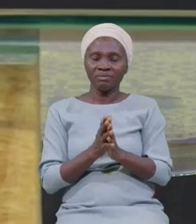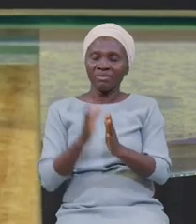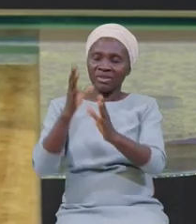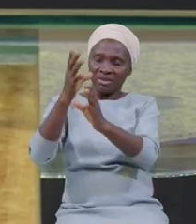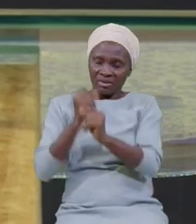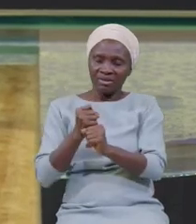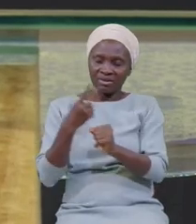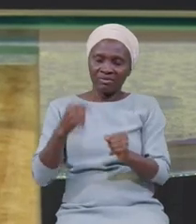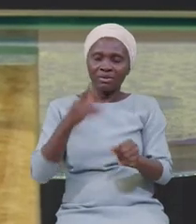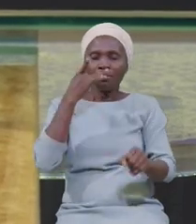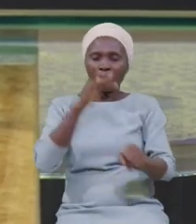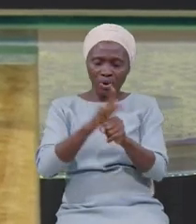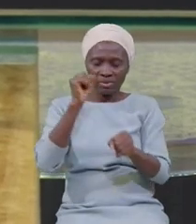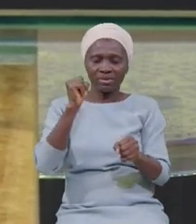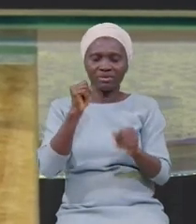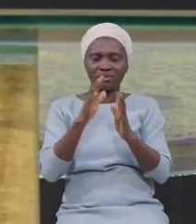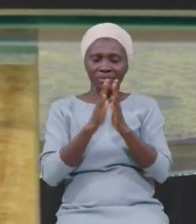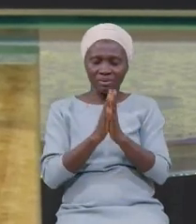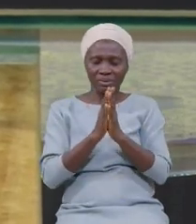Réclamez les promesses,